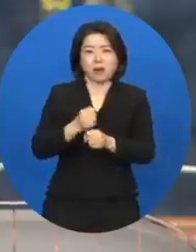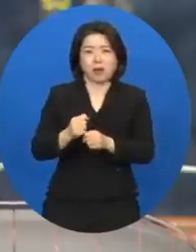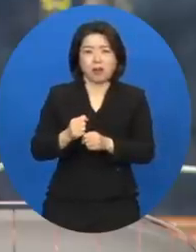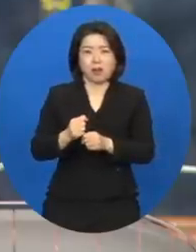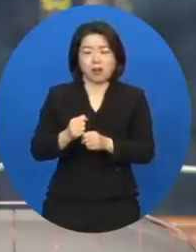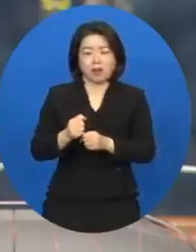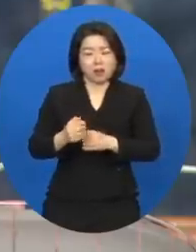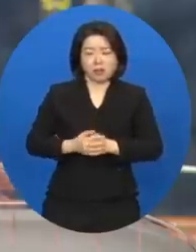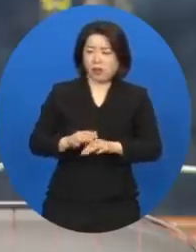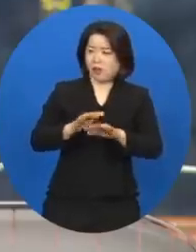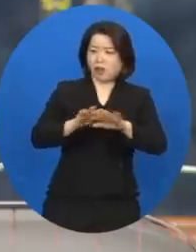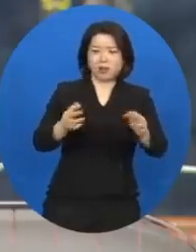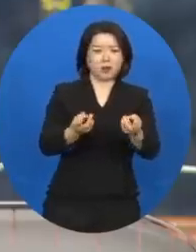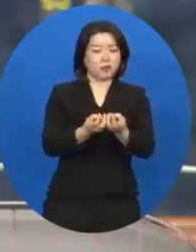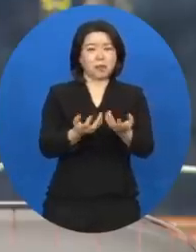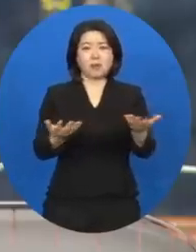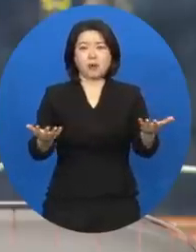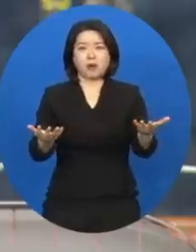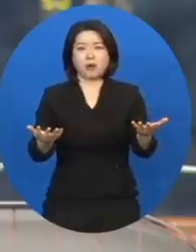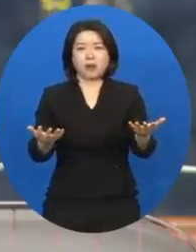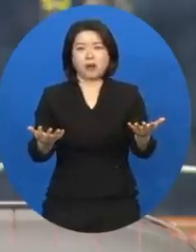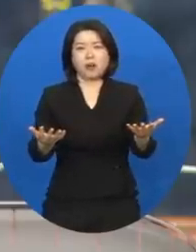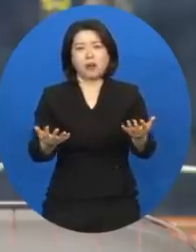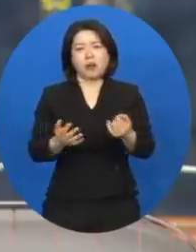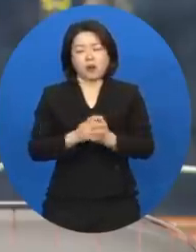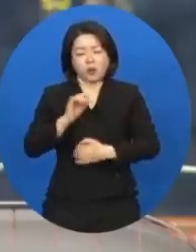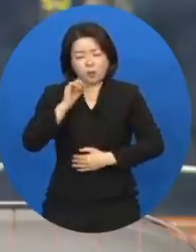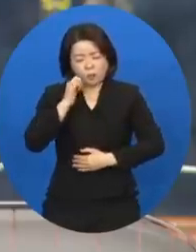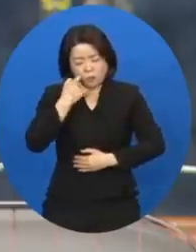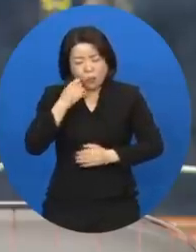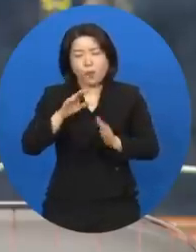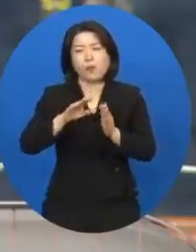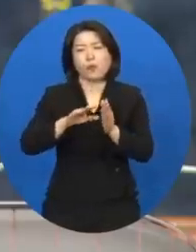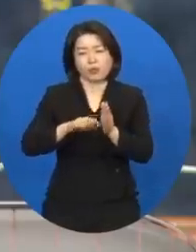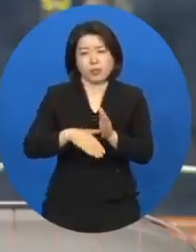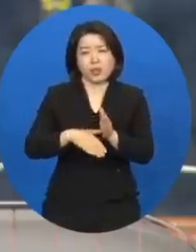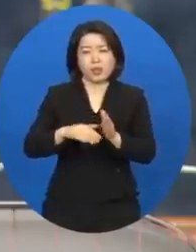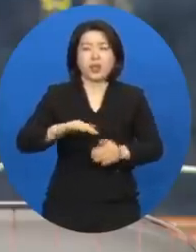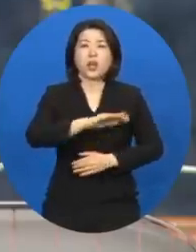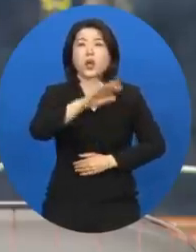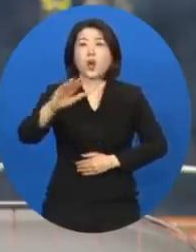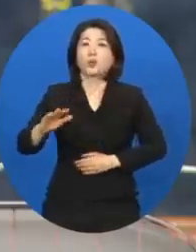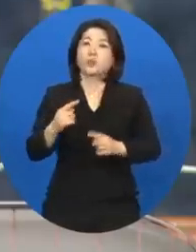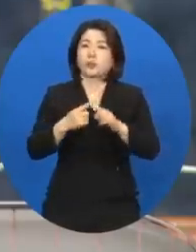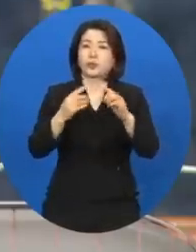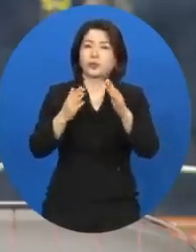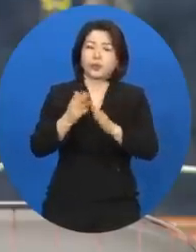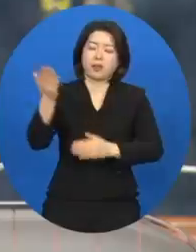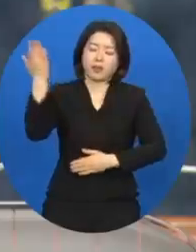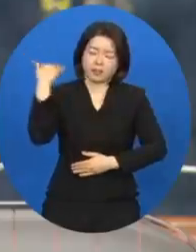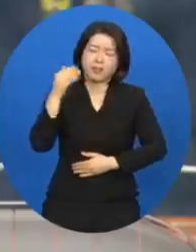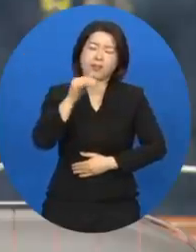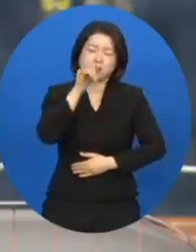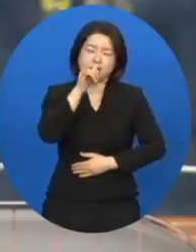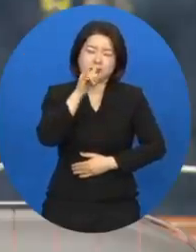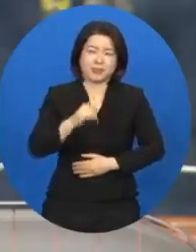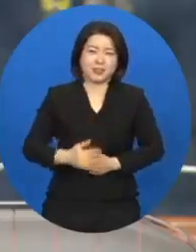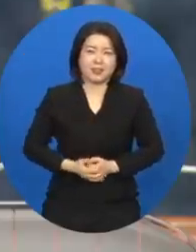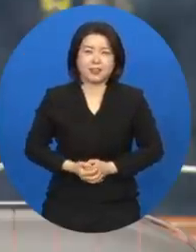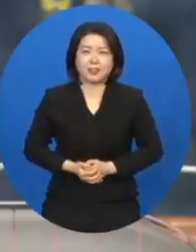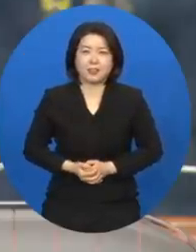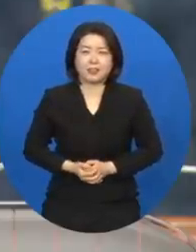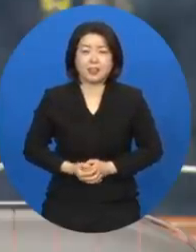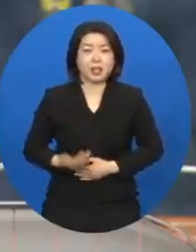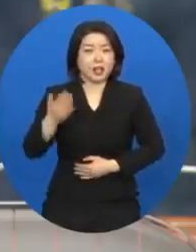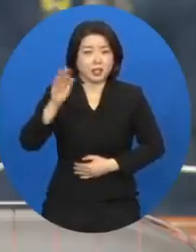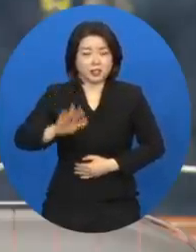길은 없는 이런 상황까지 몰렸던 그 시절이 우리 교회에 있었습니다.